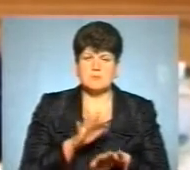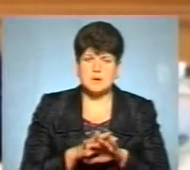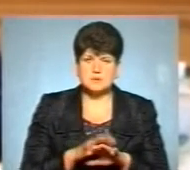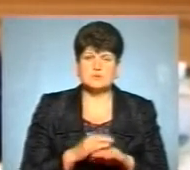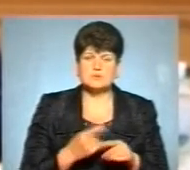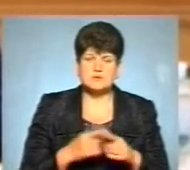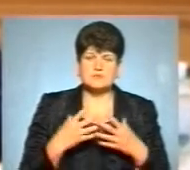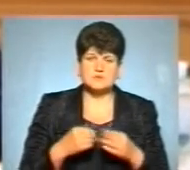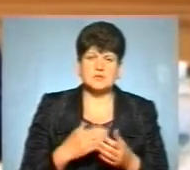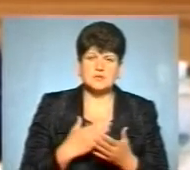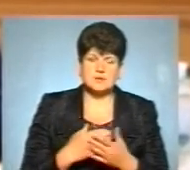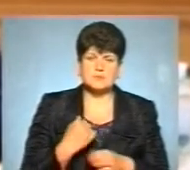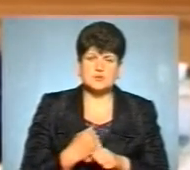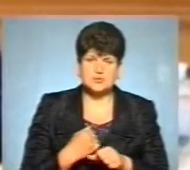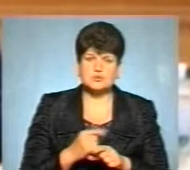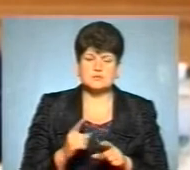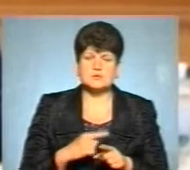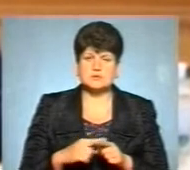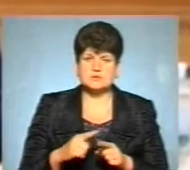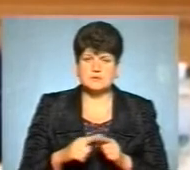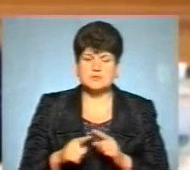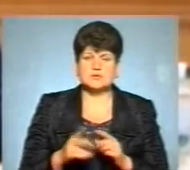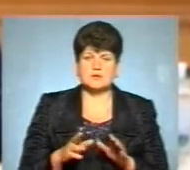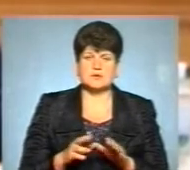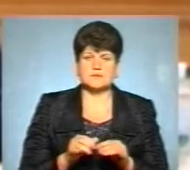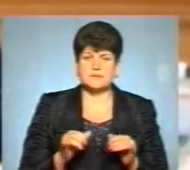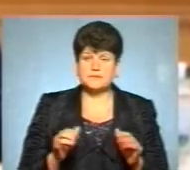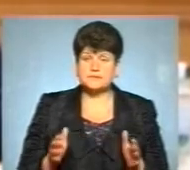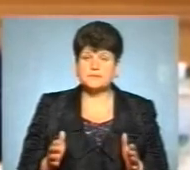пропрацьовуються для того, щоб якомога швидше їх імплементувати.